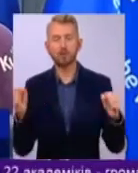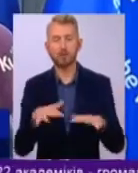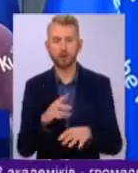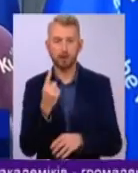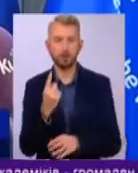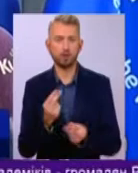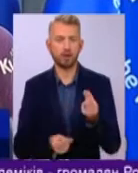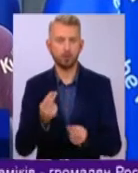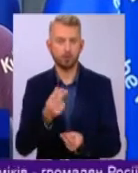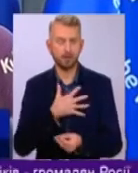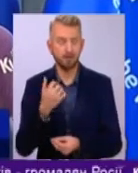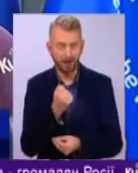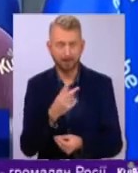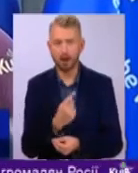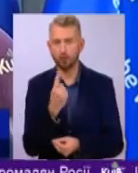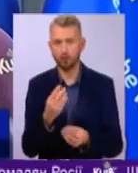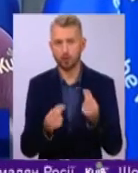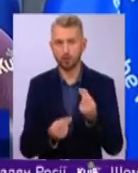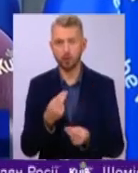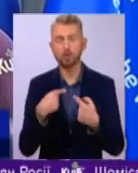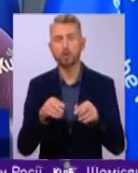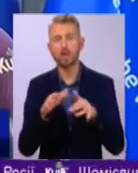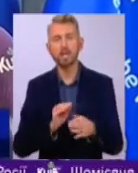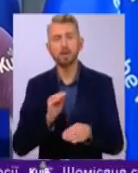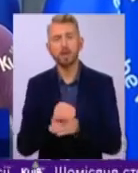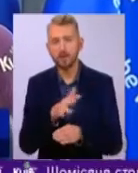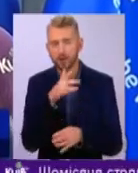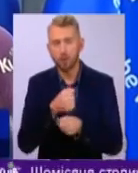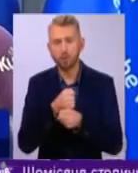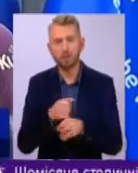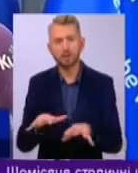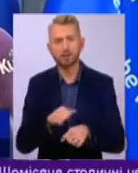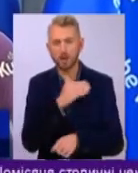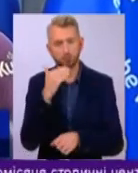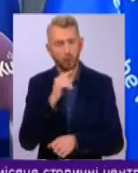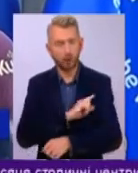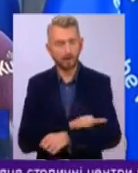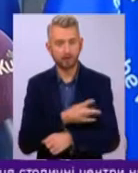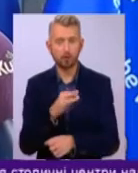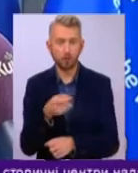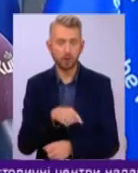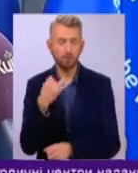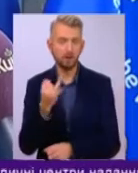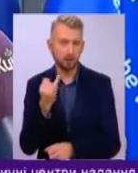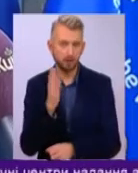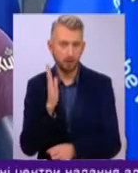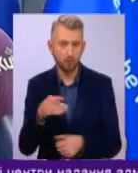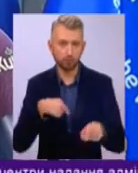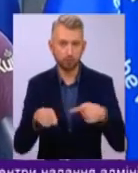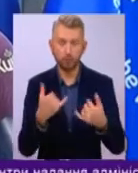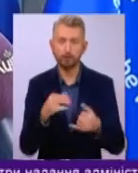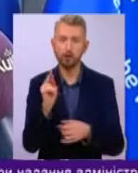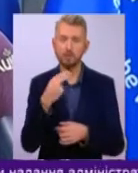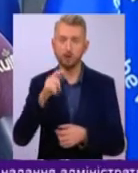гру. Друге діло – доповнительне час. Куба, звісно, забирає дуже багато сил, але тим цікавіше становиться футбол. Сьогодні